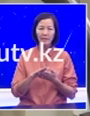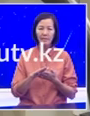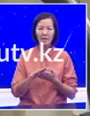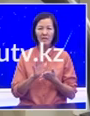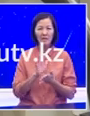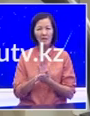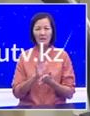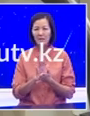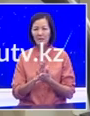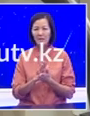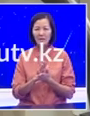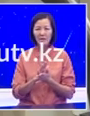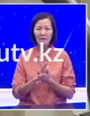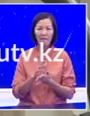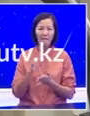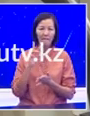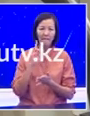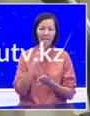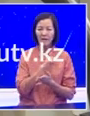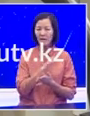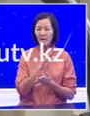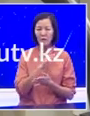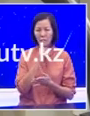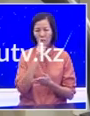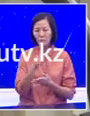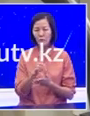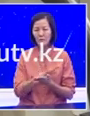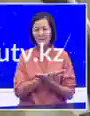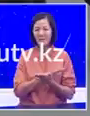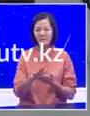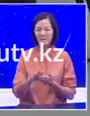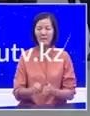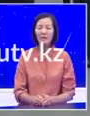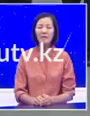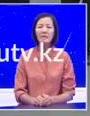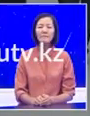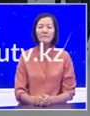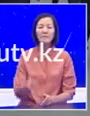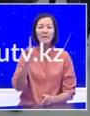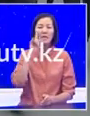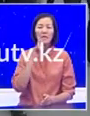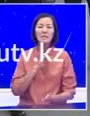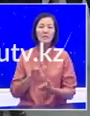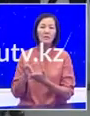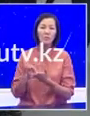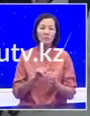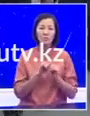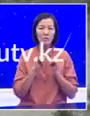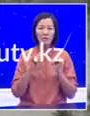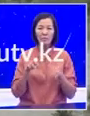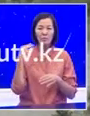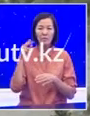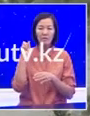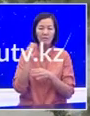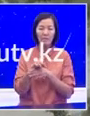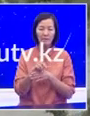ешқандай бөгде заттар неге вакцинаның ішіне түспейді. Отандық туризм әлеуетін көтеру президент пәрмен